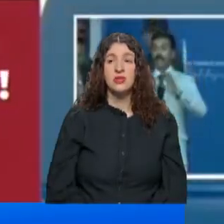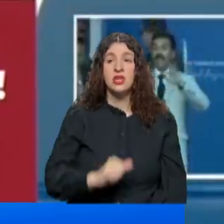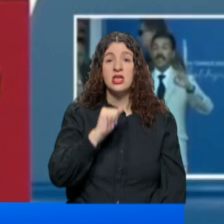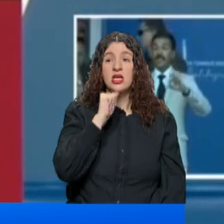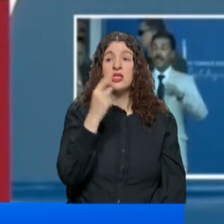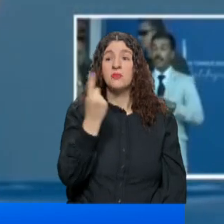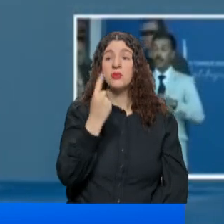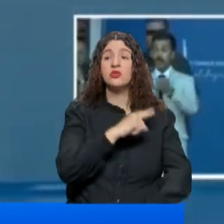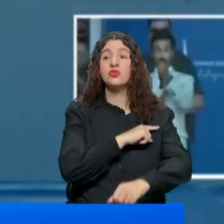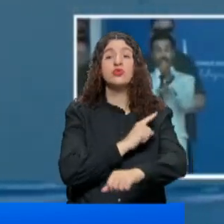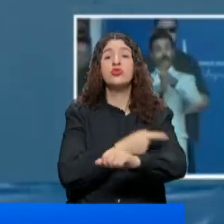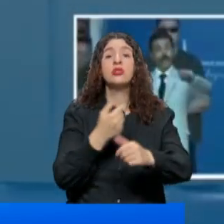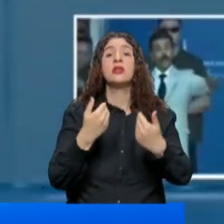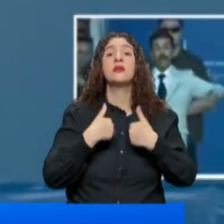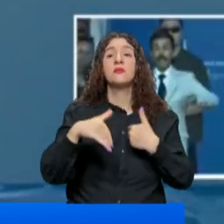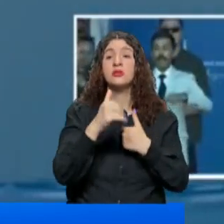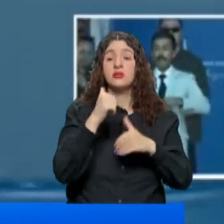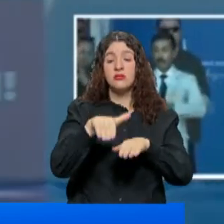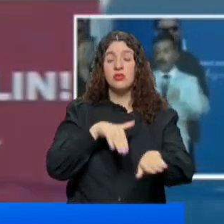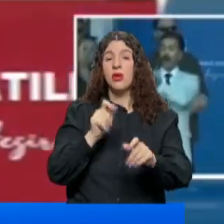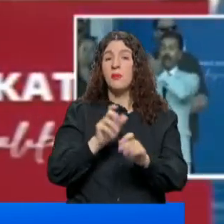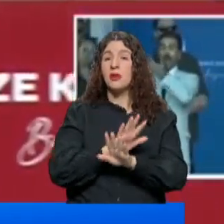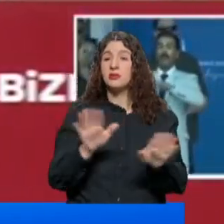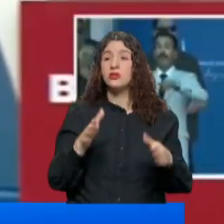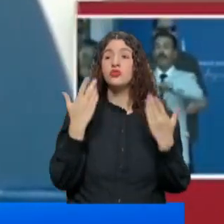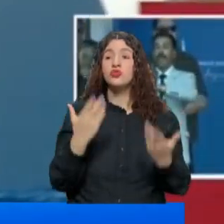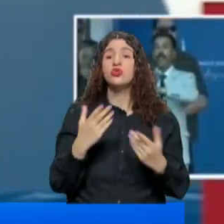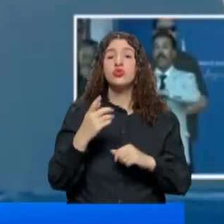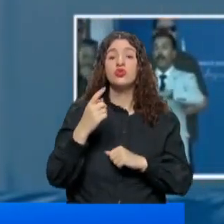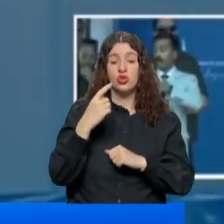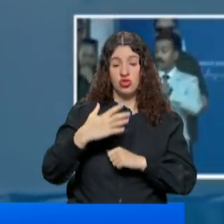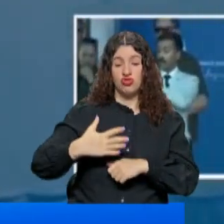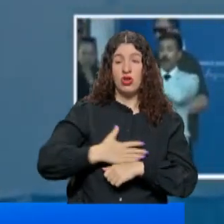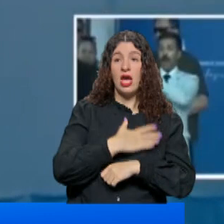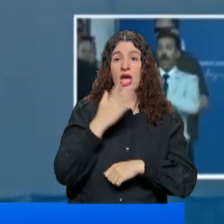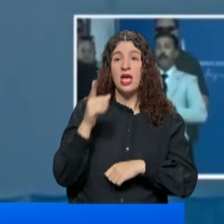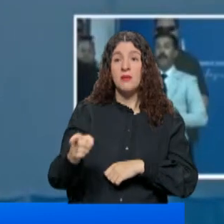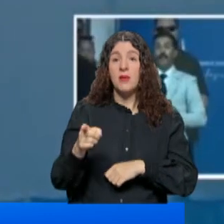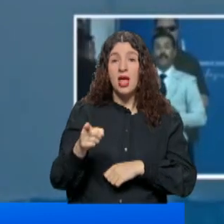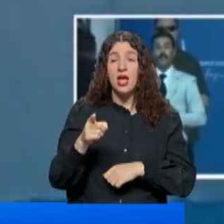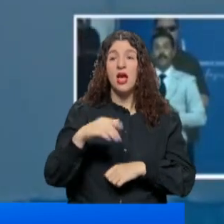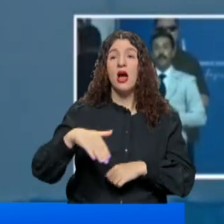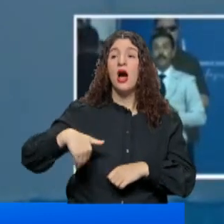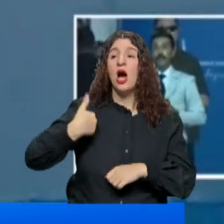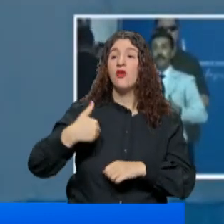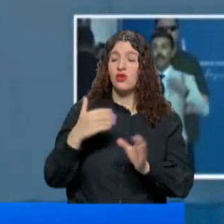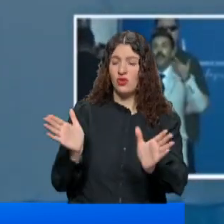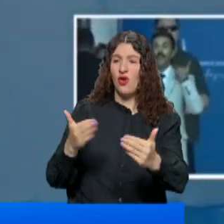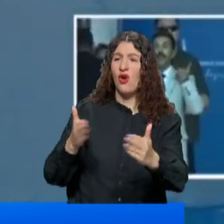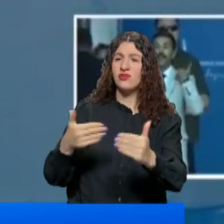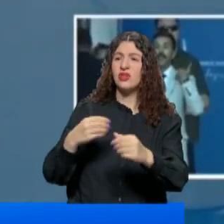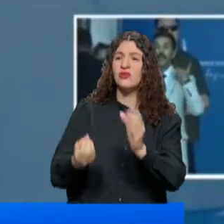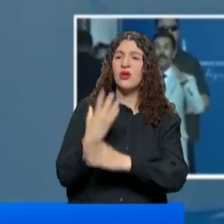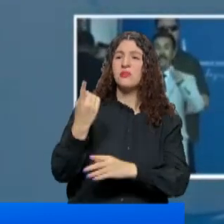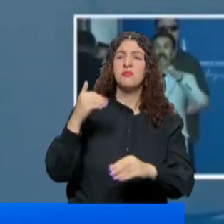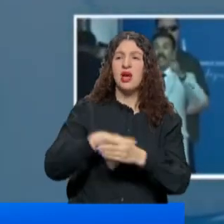Hiçbir güç bize geri adım attıramaz. Çünkü Cumhuriyet Halk Partisi avukat bürolarında kurulan